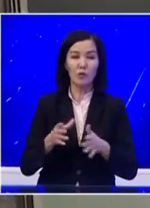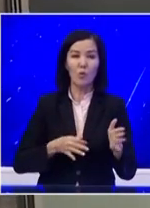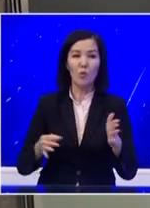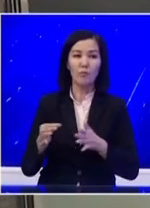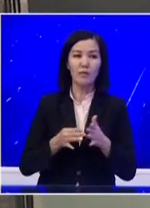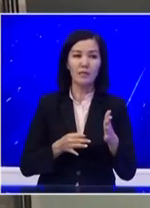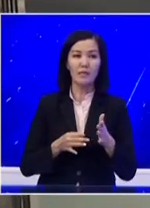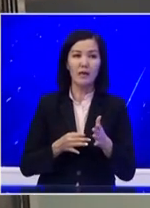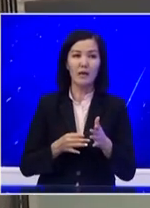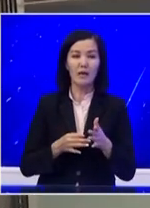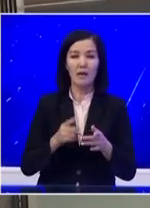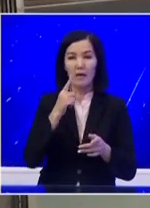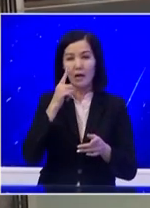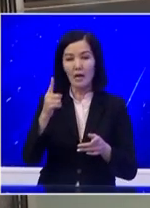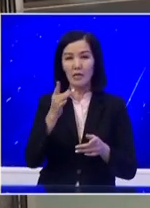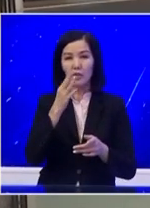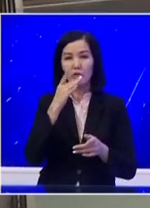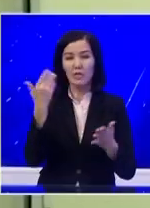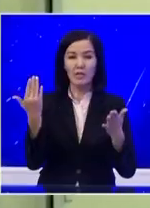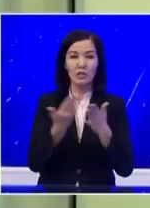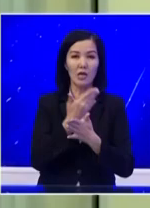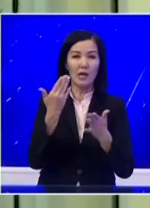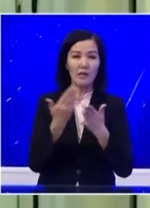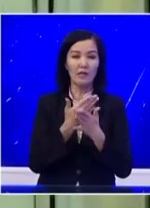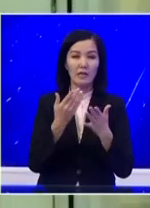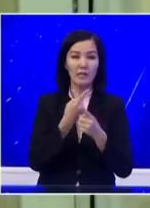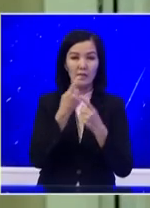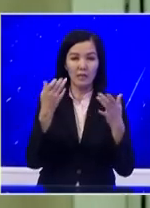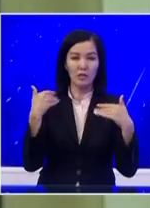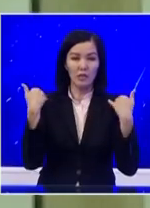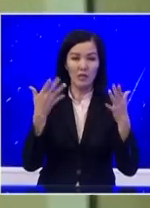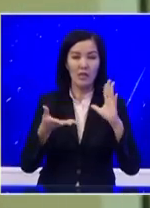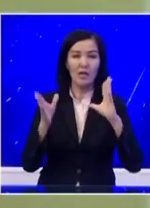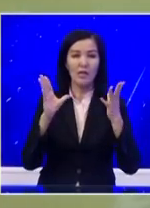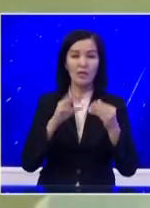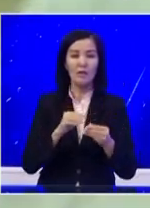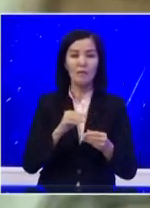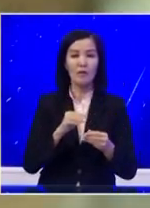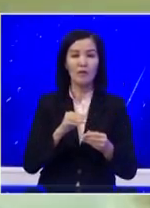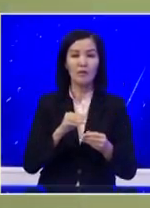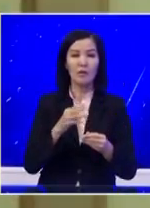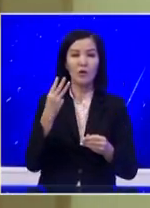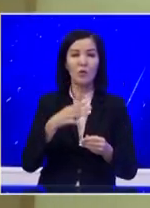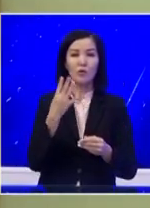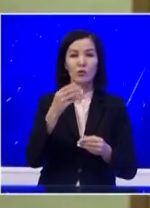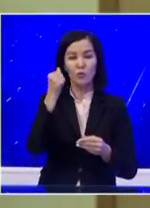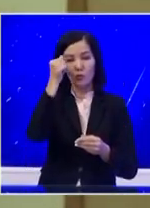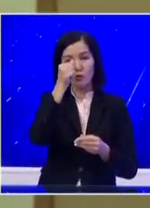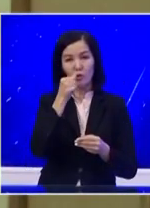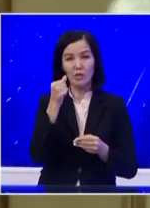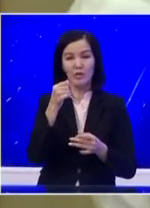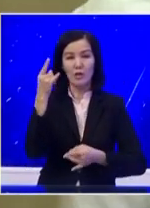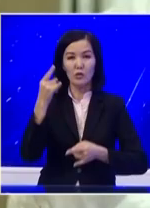ғана емес, алыс жақын шетелдердегі жаңалықтардың жаршысы болды. Жалпы Роза Дүйсебаева 34 жыл осы